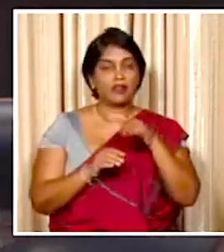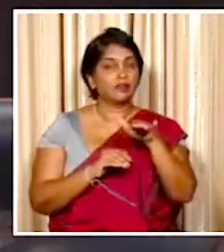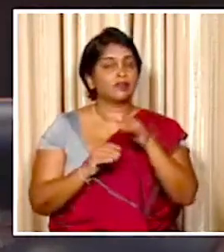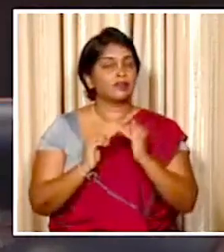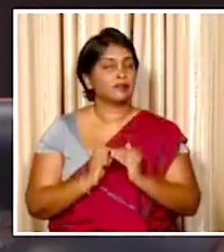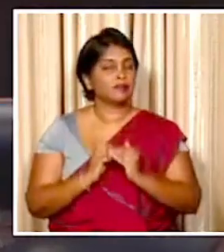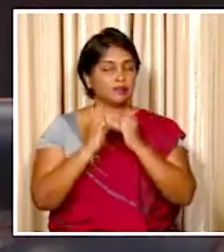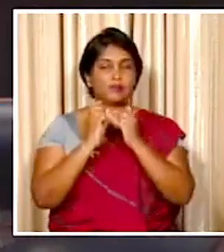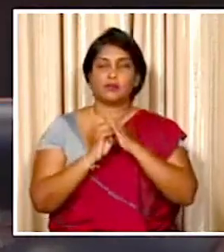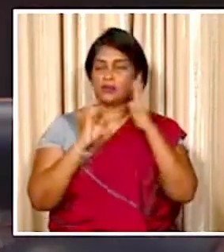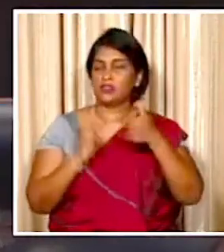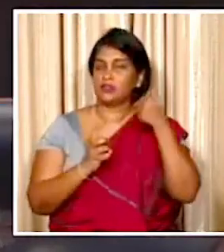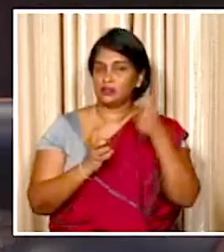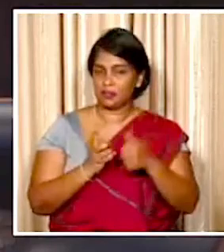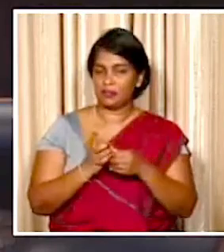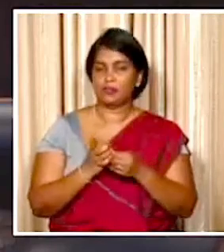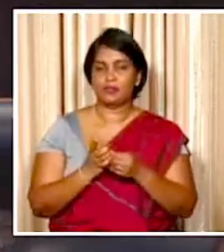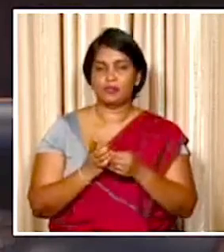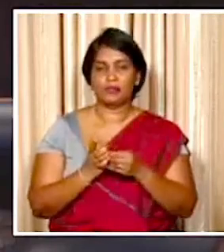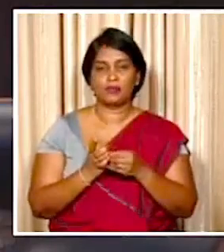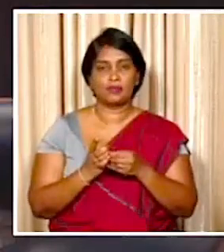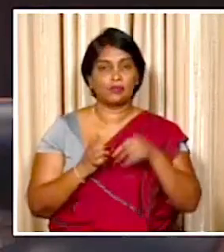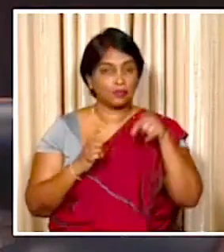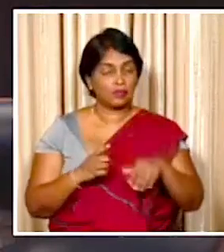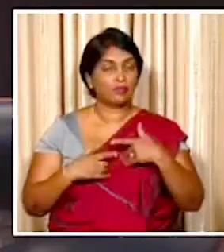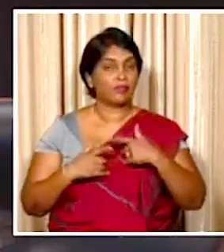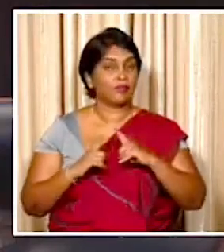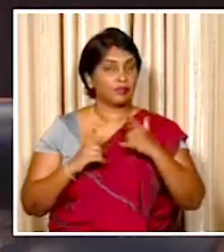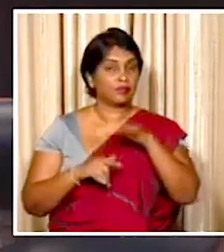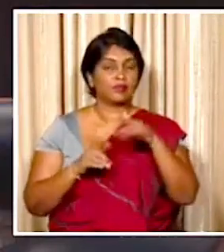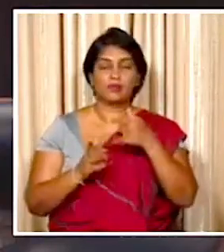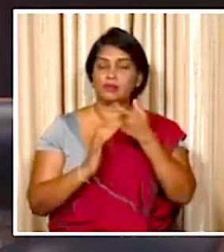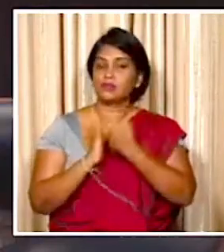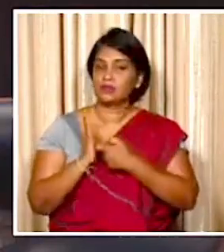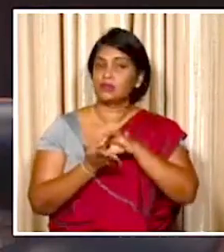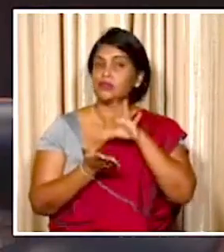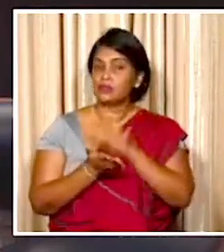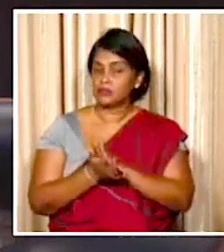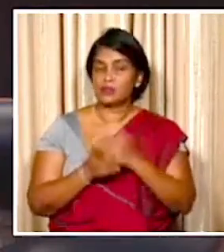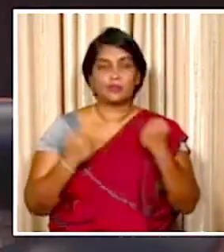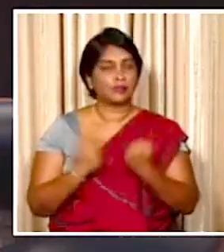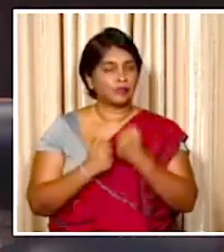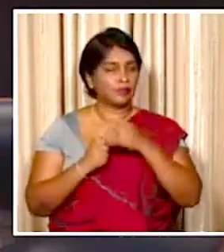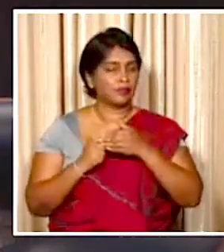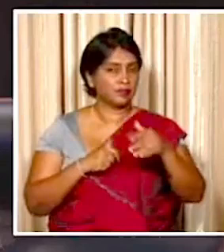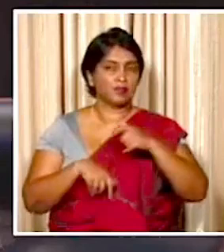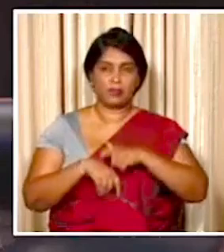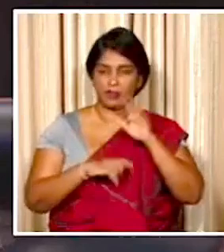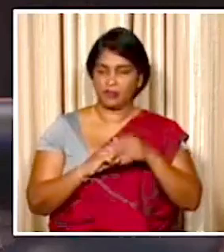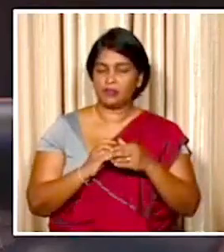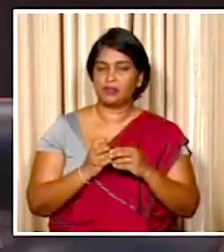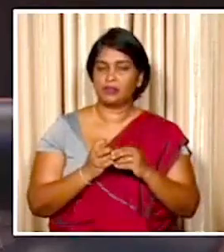सम्मुती अतिशय व्यदगा अदा जीवात्न्न मे सामज सम्मुती सियालम अभियोगे अट पत्लातीयन काले